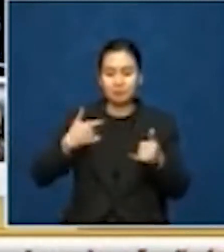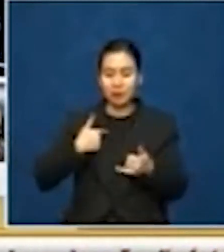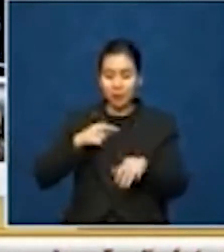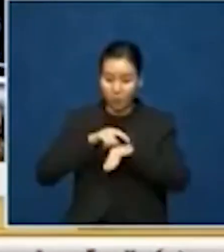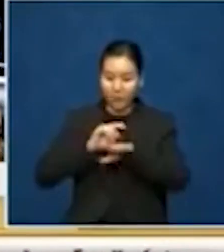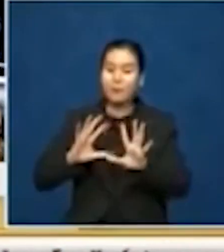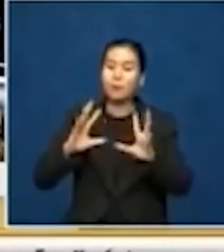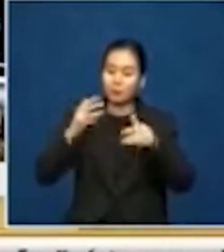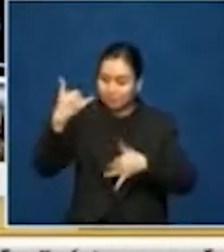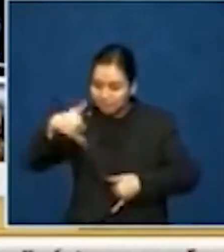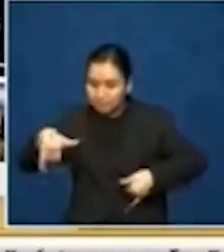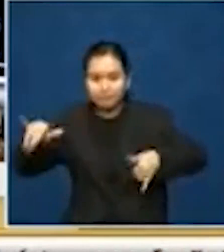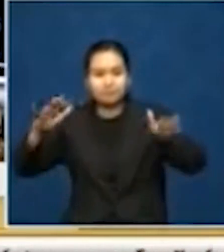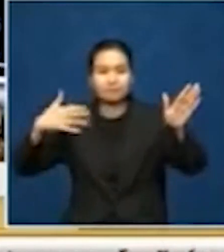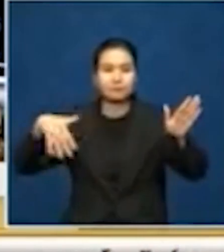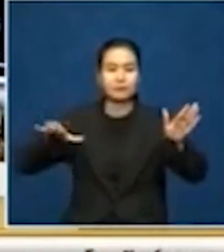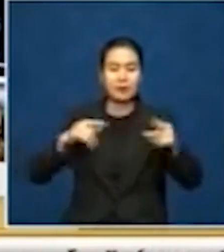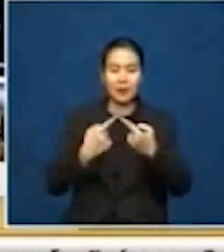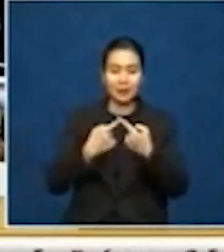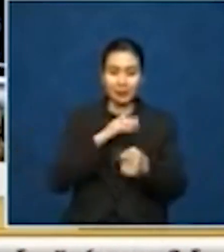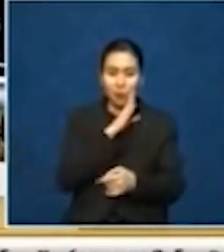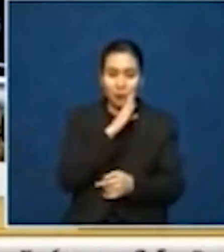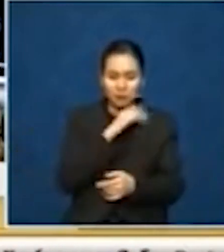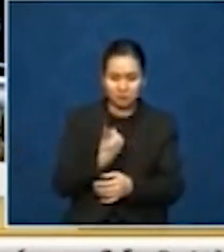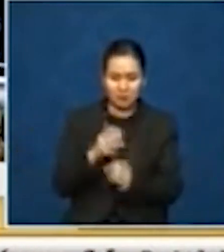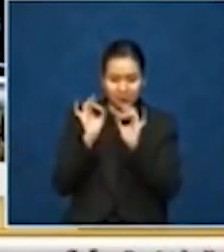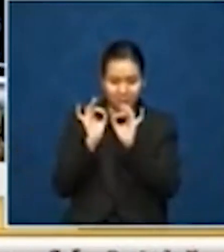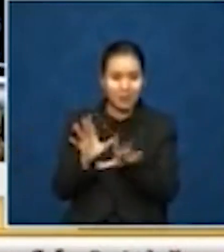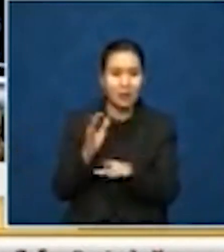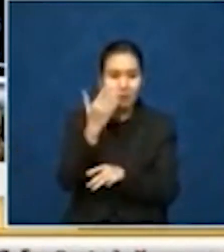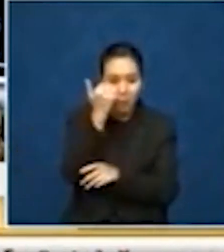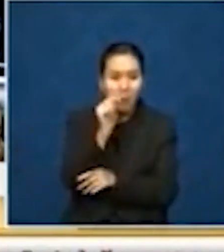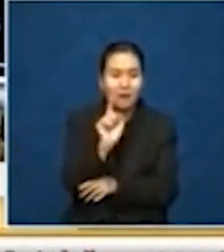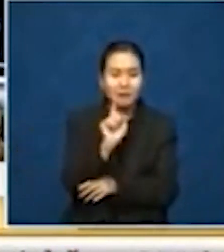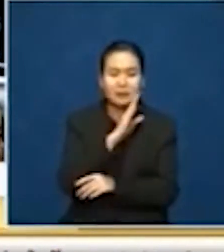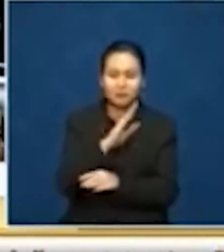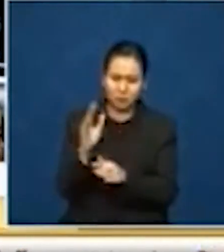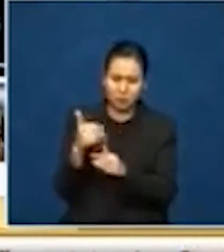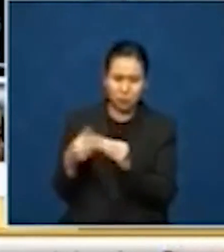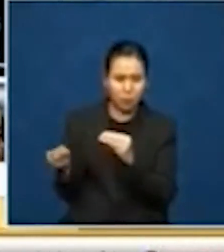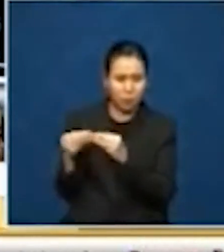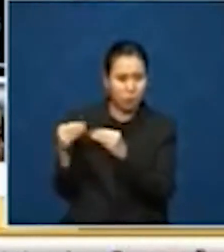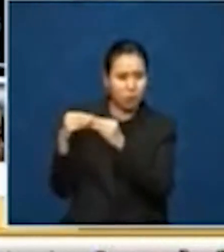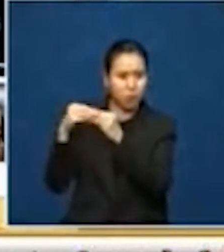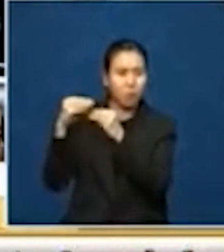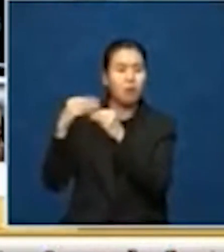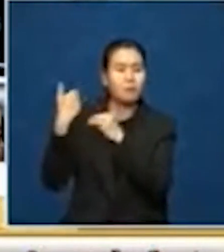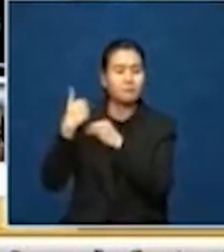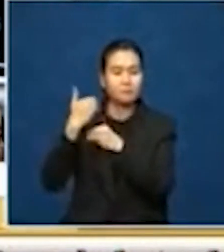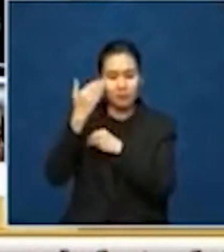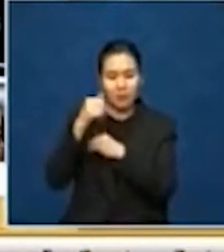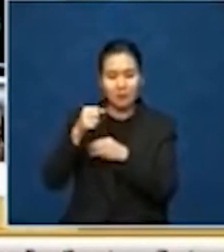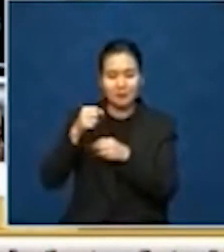ย้ายนะคะแต่เหตุการณ์ความรุนแรงก็เริ่มมาเรื่อยๆจากการใช้